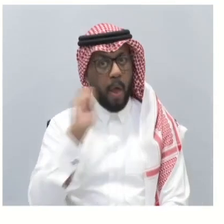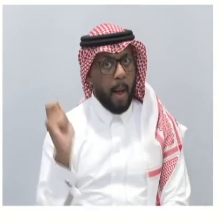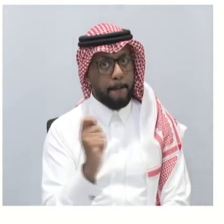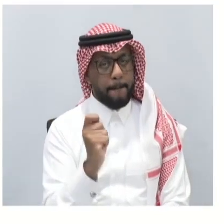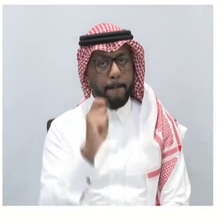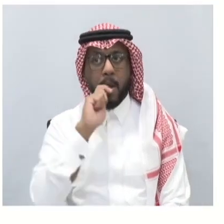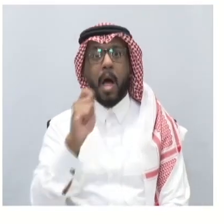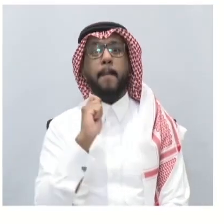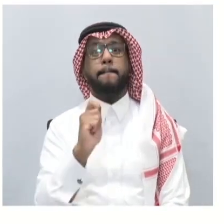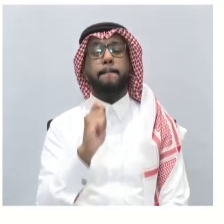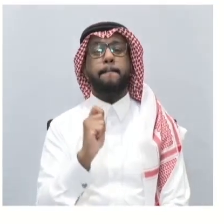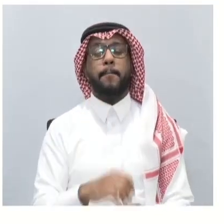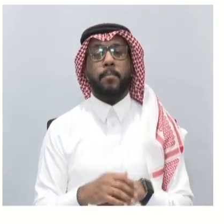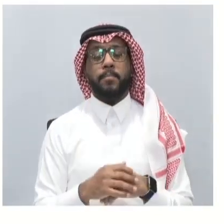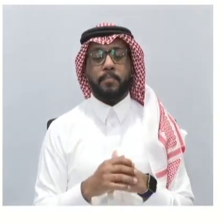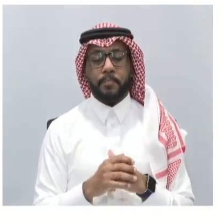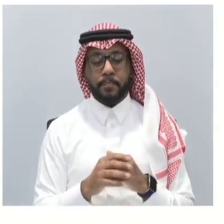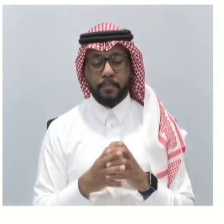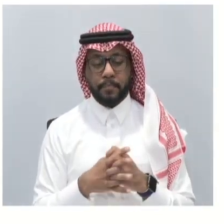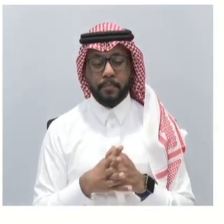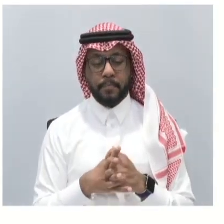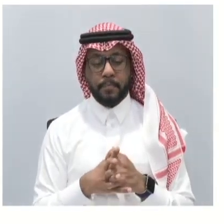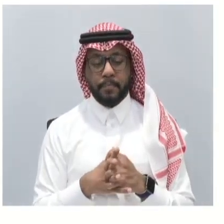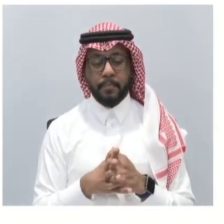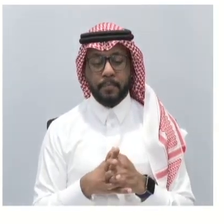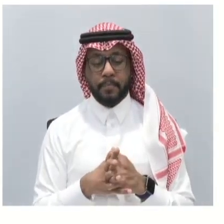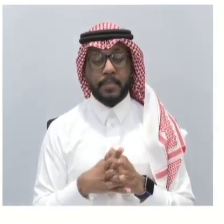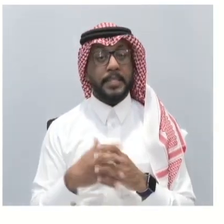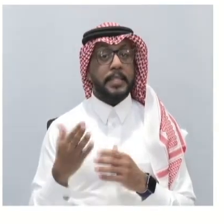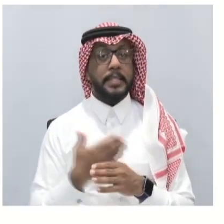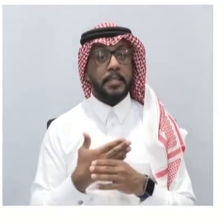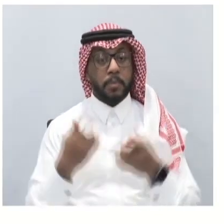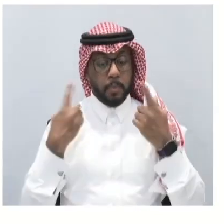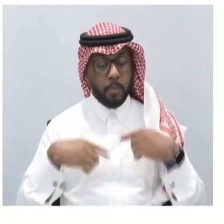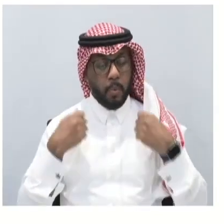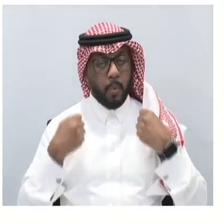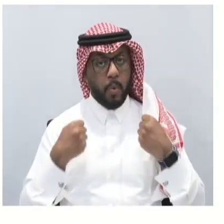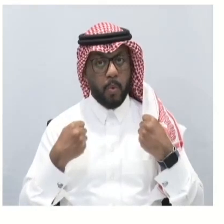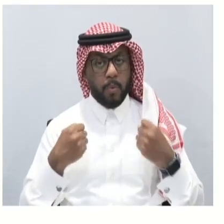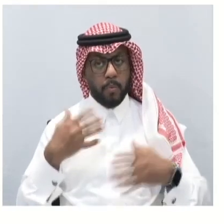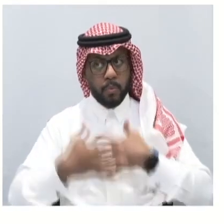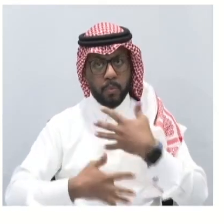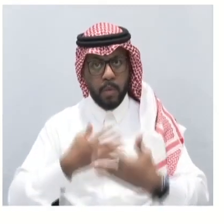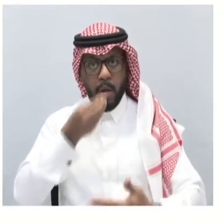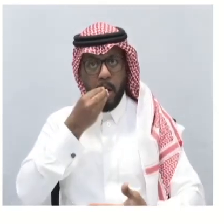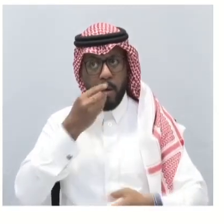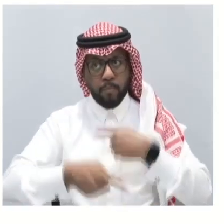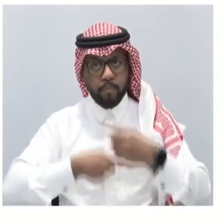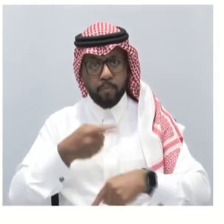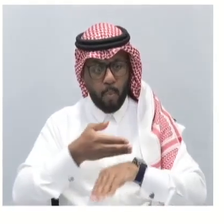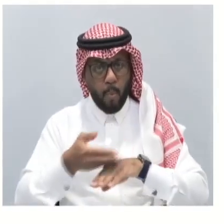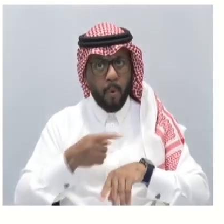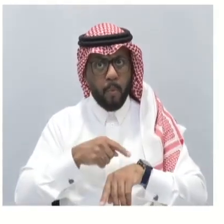اكلات لحوم حيوانات اكلات لحوم عشان تصير عندها طاقه تحتاج للغذاء من